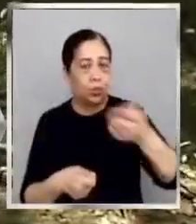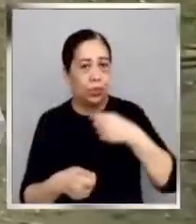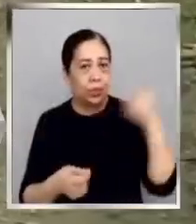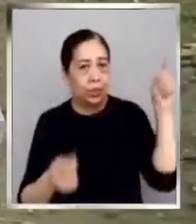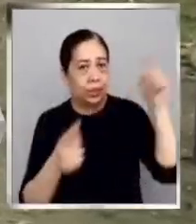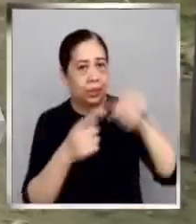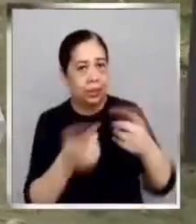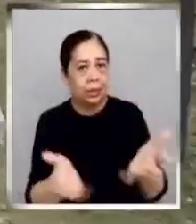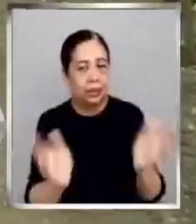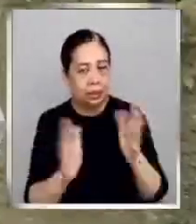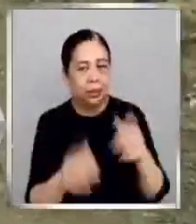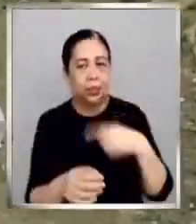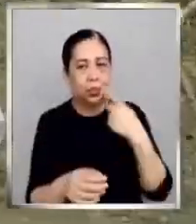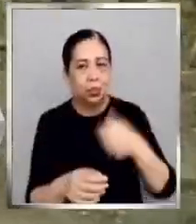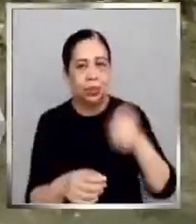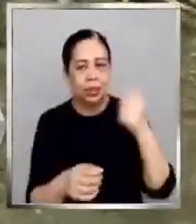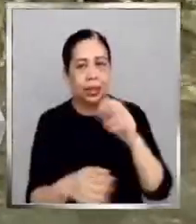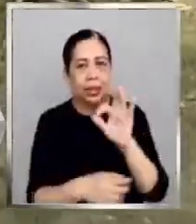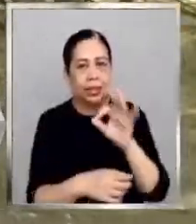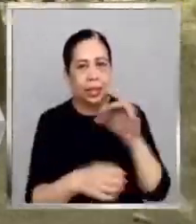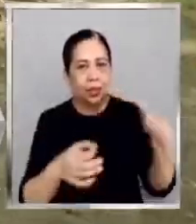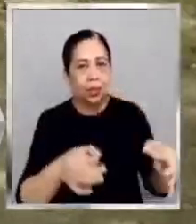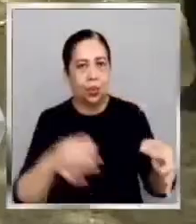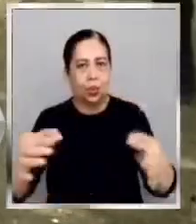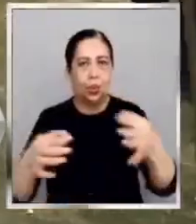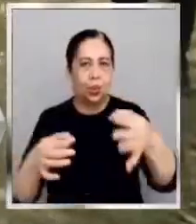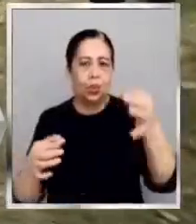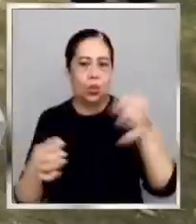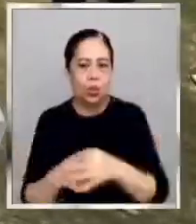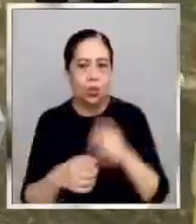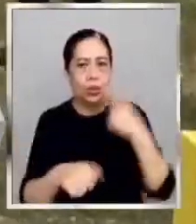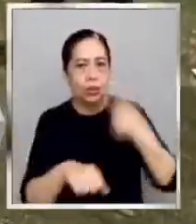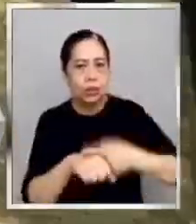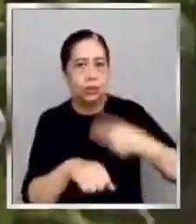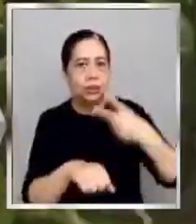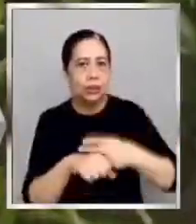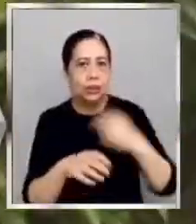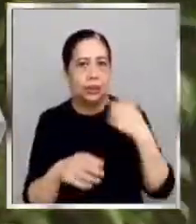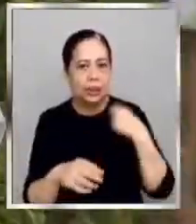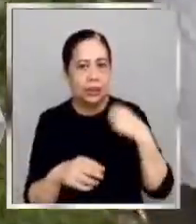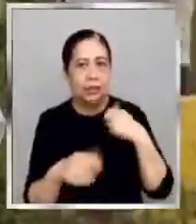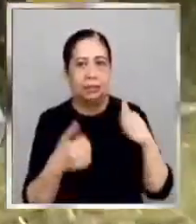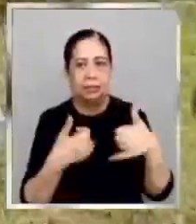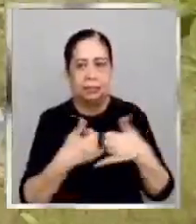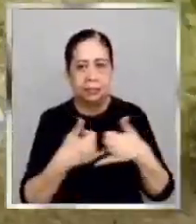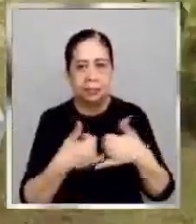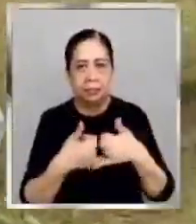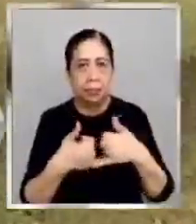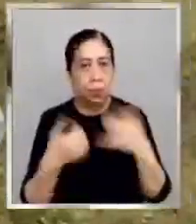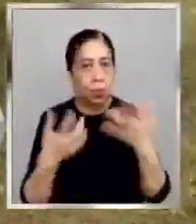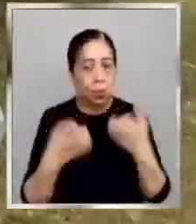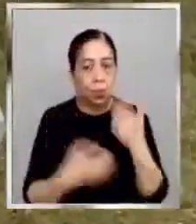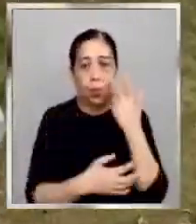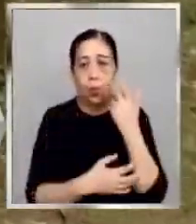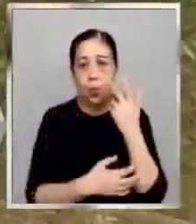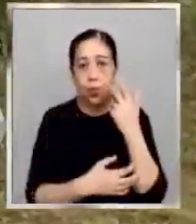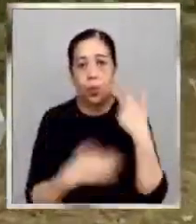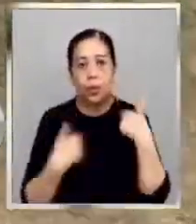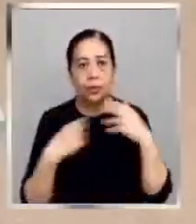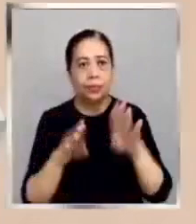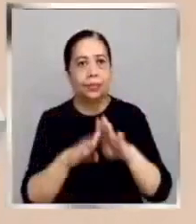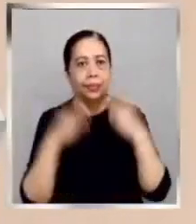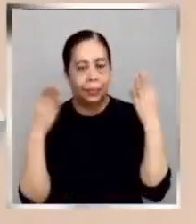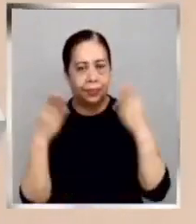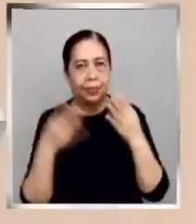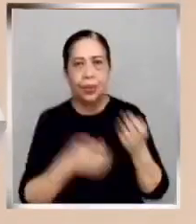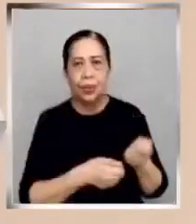mananalo. May 9 holes sa isang laro. Nadodoble ito kapag may torneo. Sa mga gusto itong subukan, may binuksang disc golf course sa